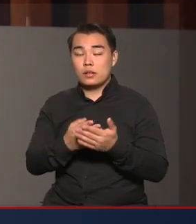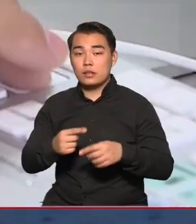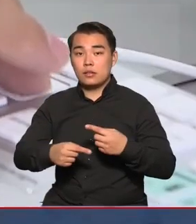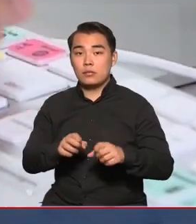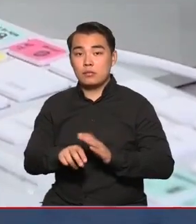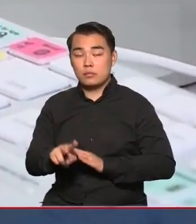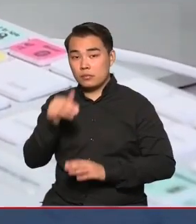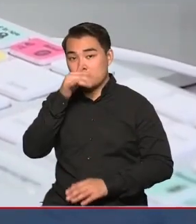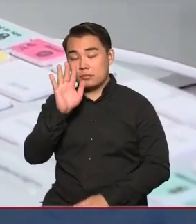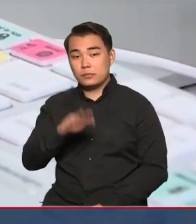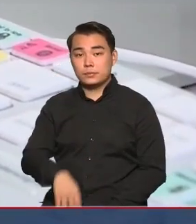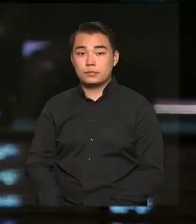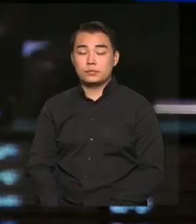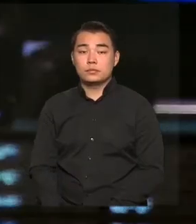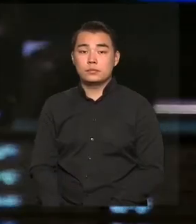құтыла алмайсың.